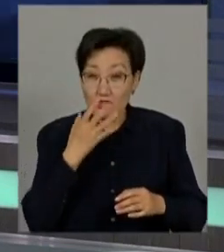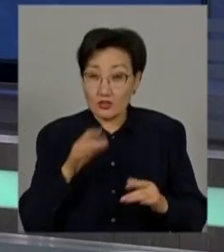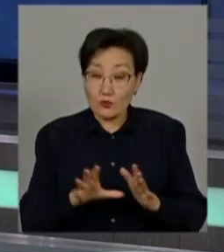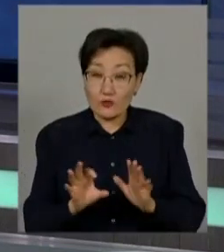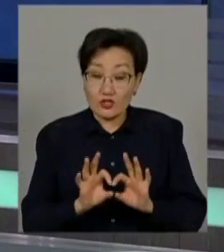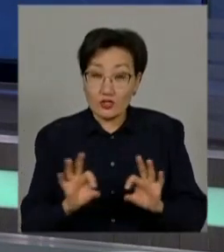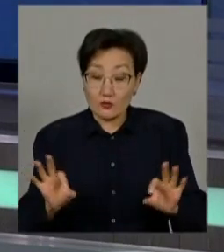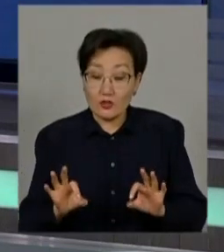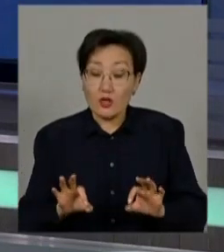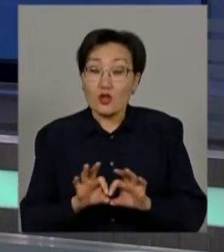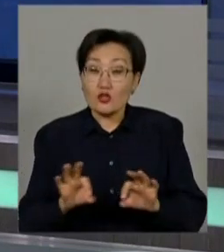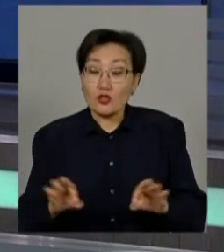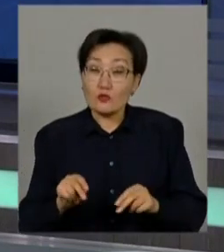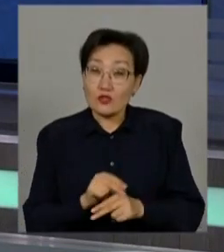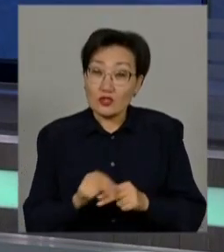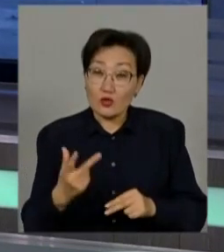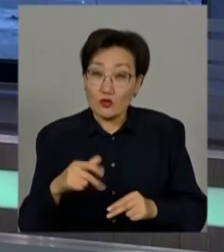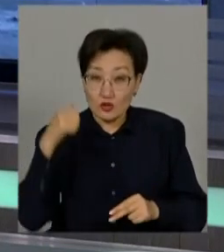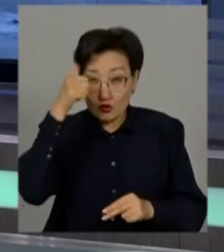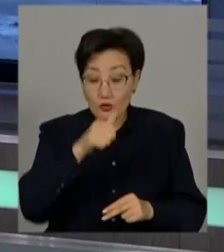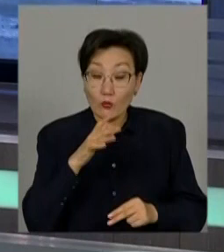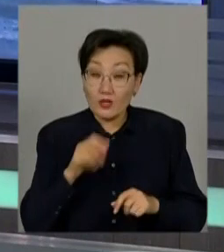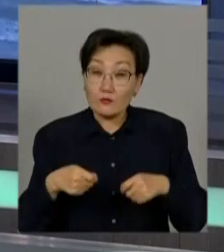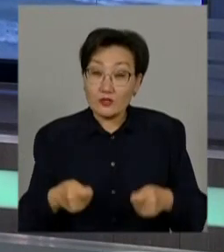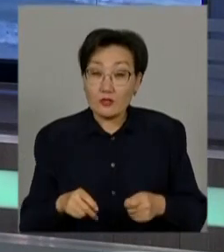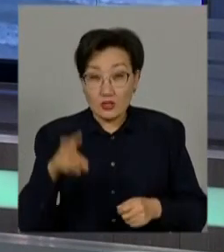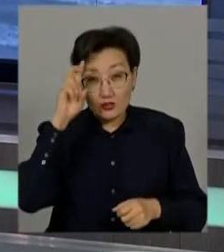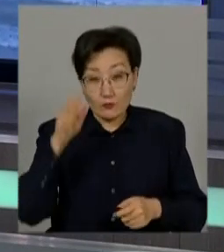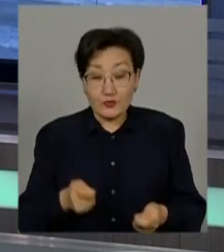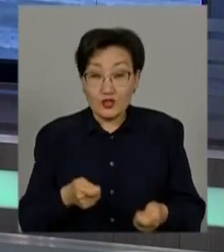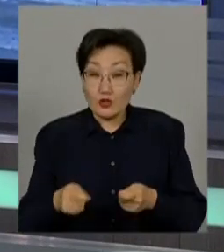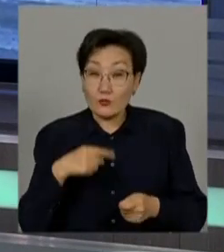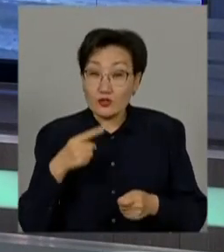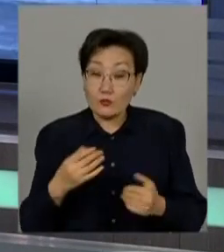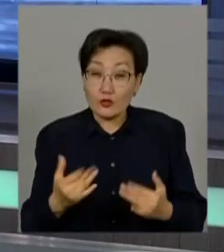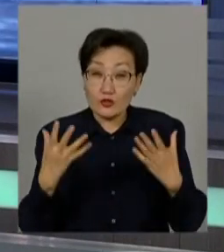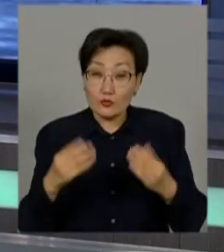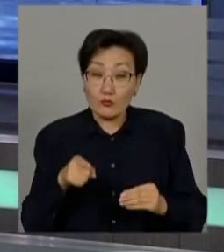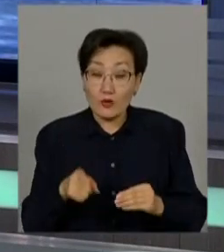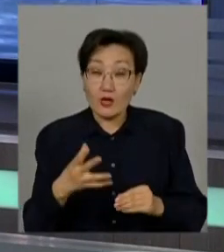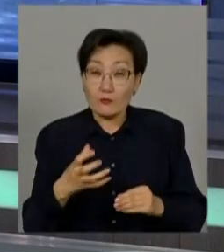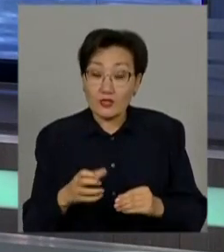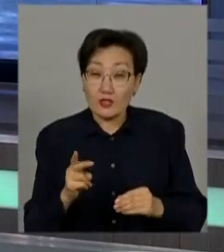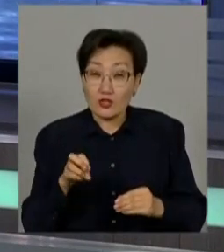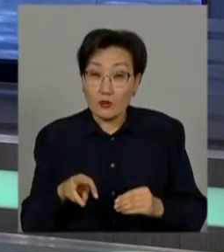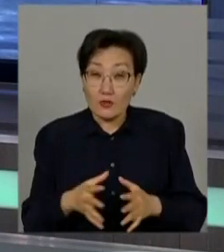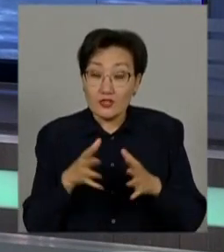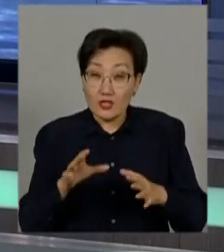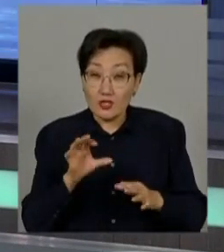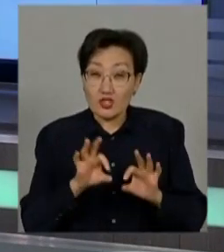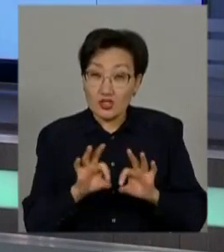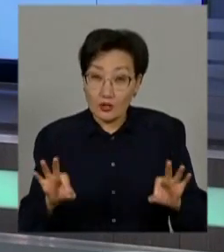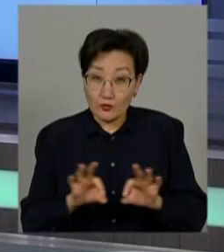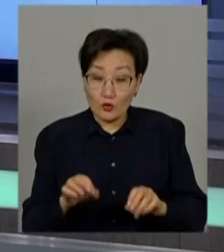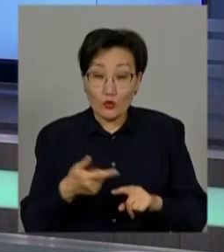станциясы мен жылу желілерін жөндеуге 3 жыл уақыт берді. Мемлекет башысының сөзінше, бүгінде 1500 шақырымнан астам жылу желісі